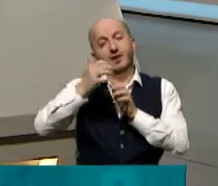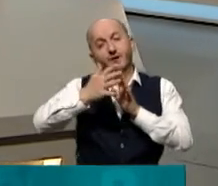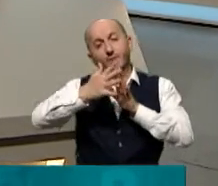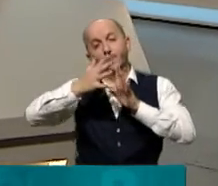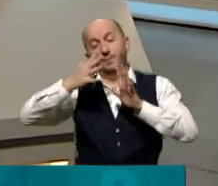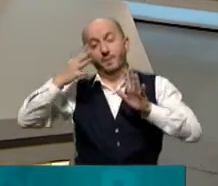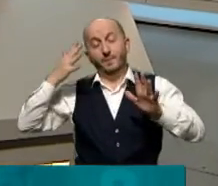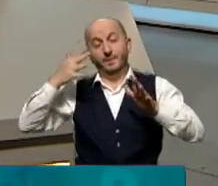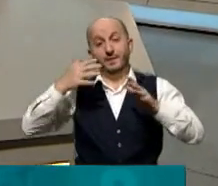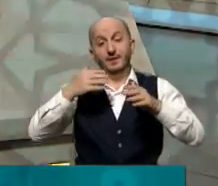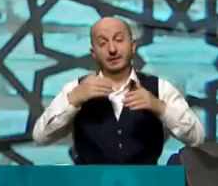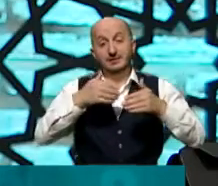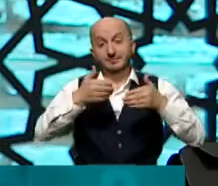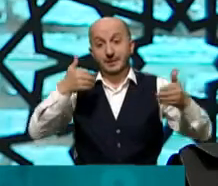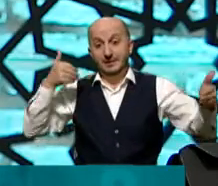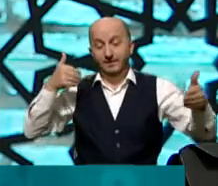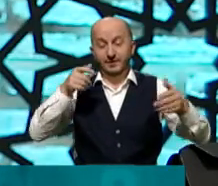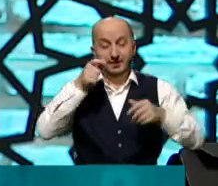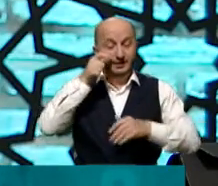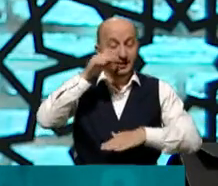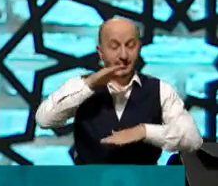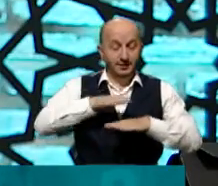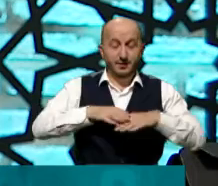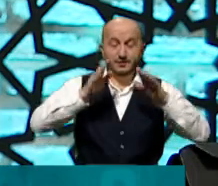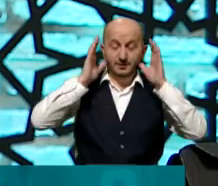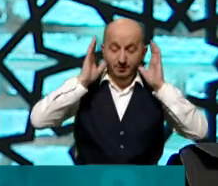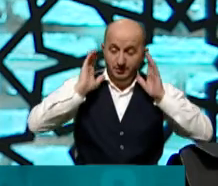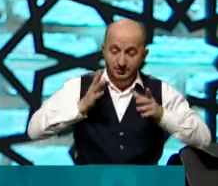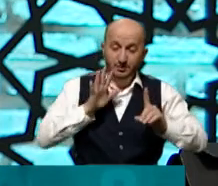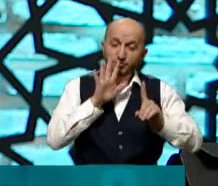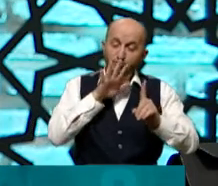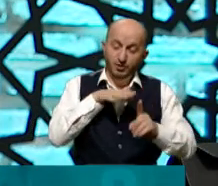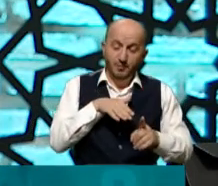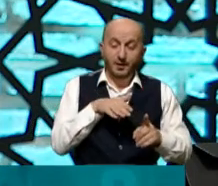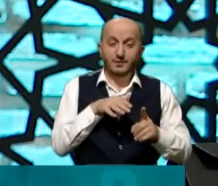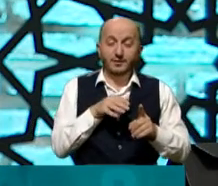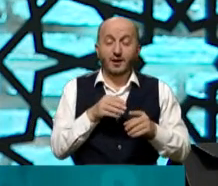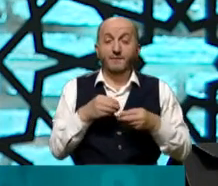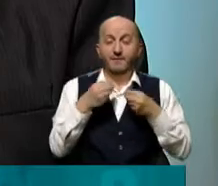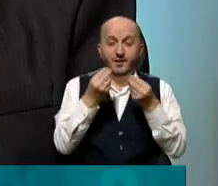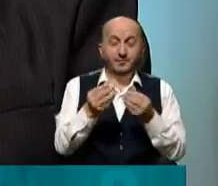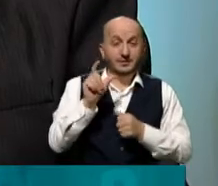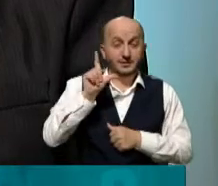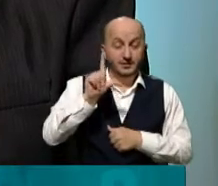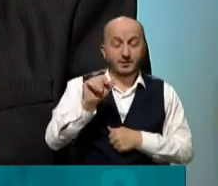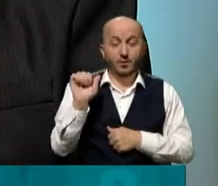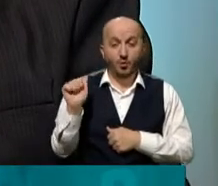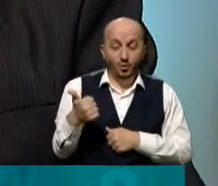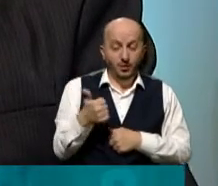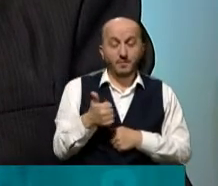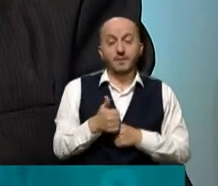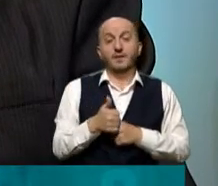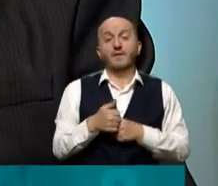fiziki mesafeye de dikkat ederek namaz ibadetine, cemaata verilmesi gereken önemi,